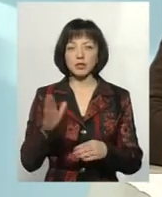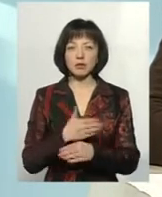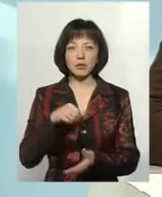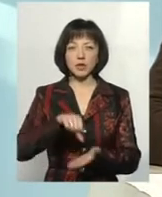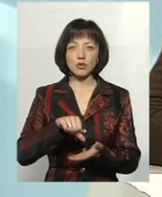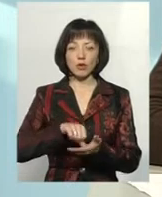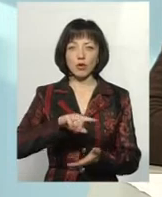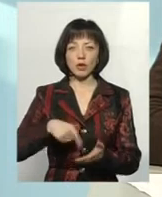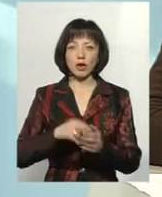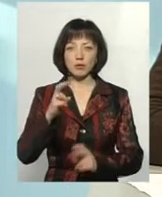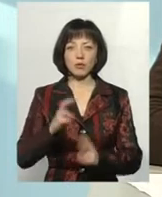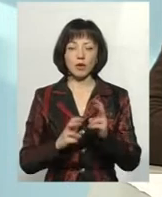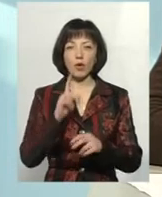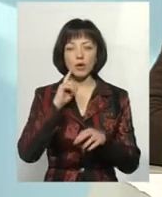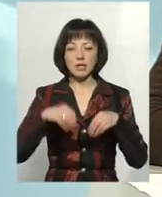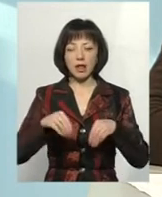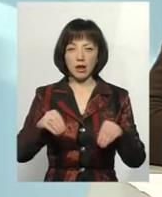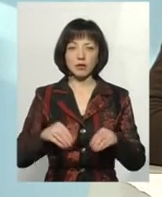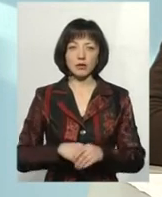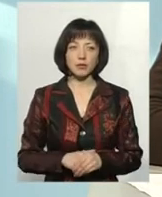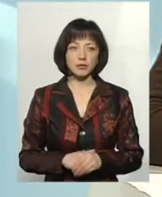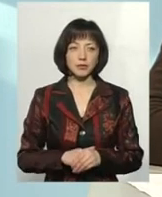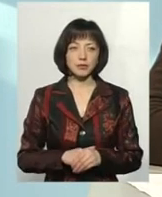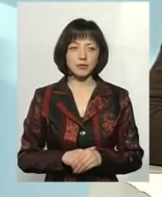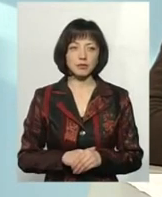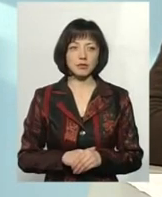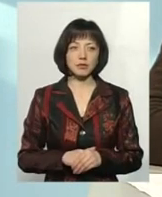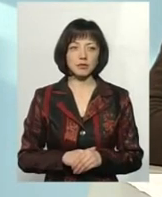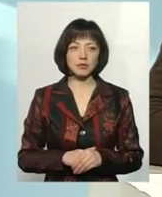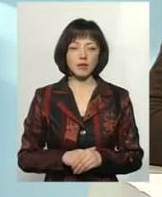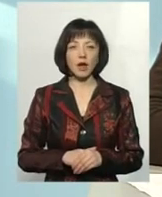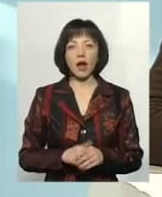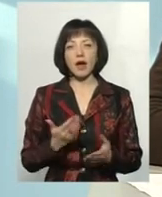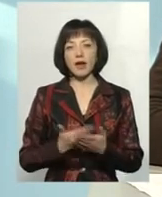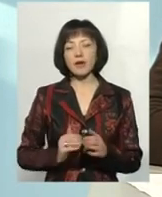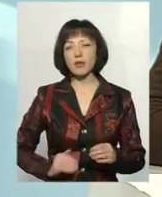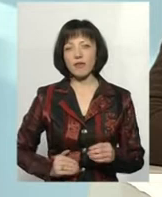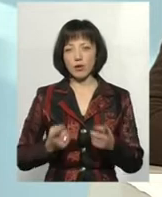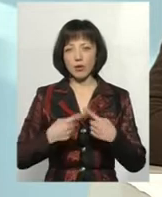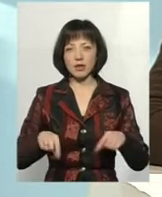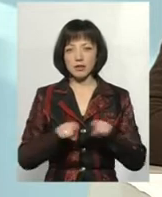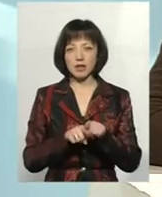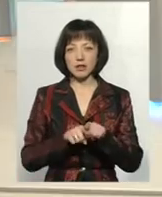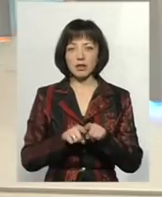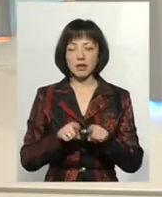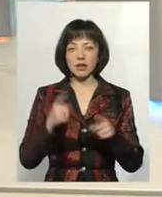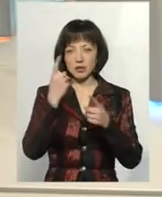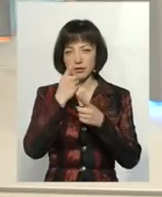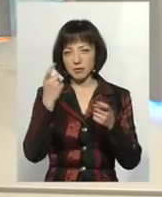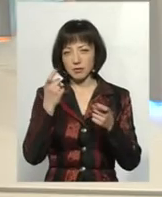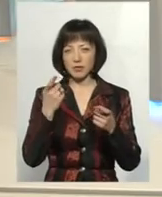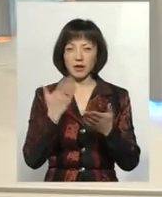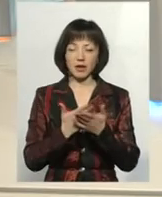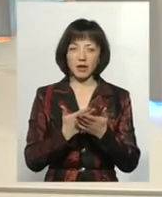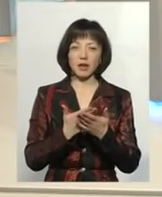присутності комунального підприємства по озелененню і будівництву міста нашого. Тільки так. А ті от приватні організації, ми знаємо, зараз от модно стало звертатись у